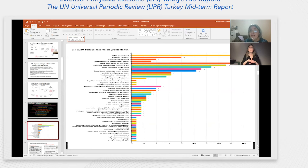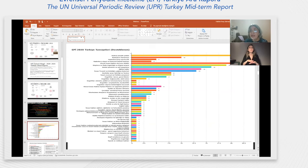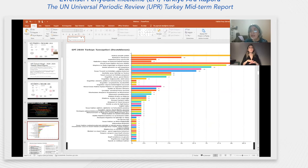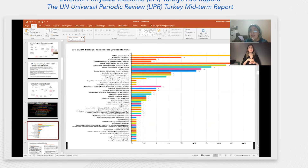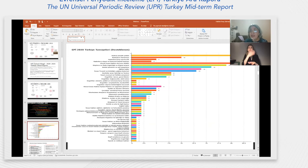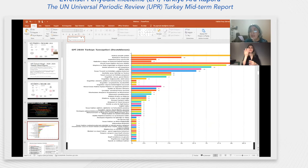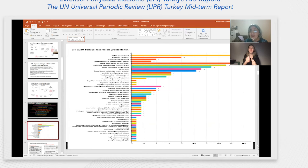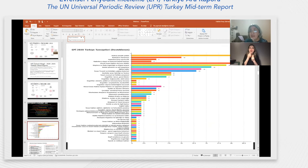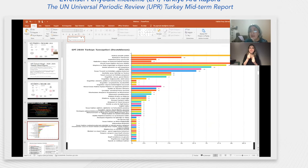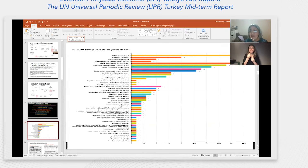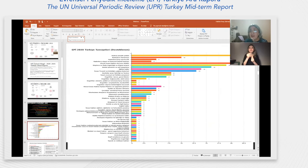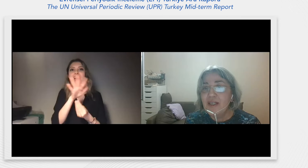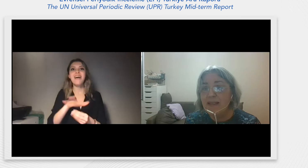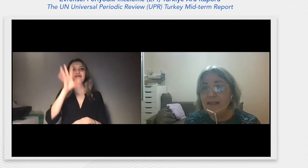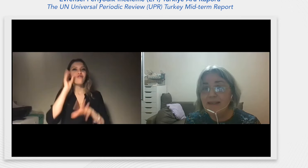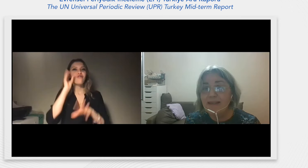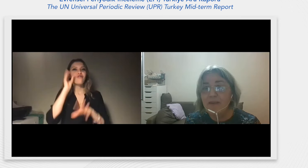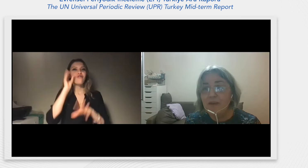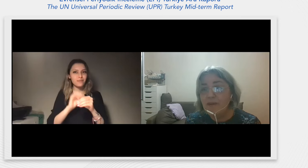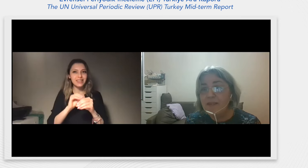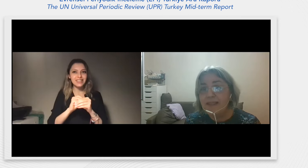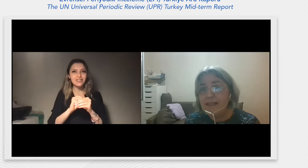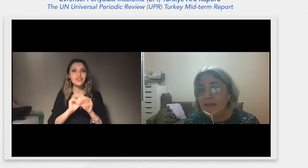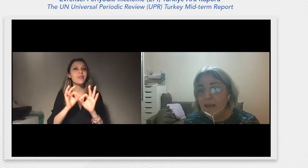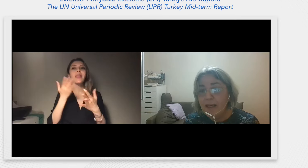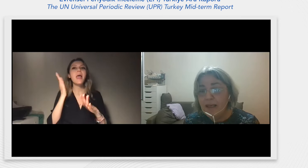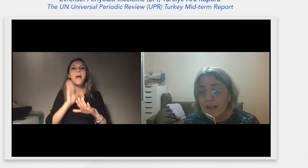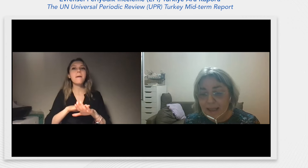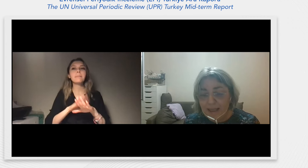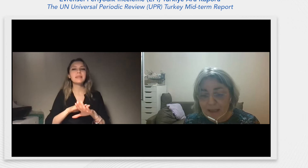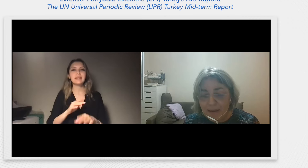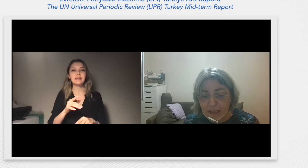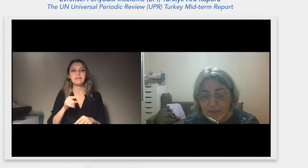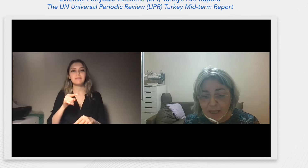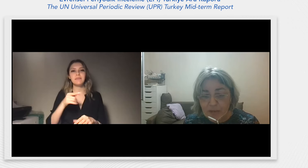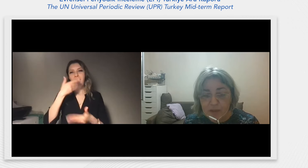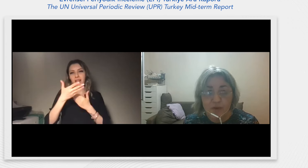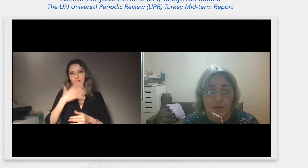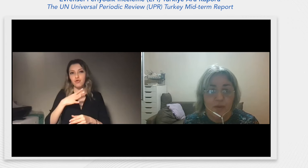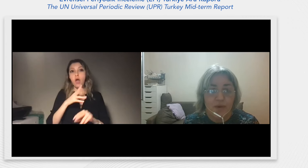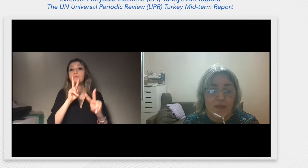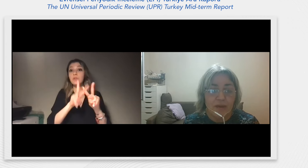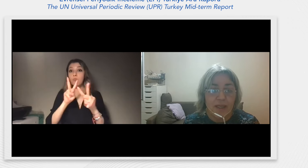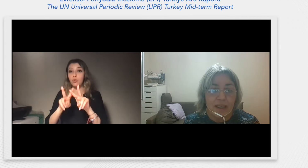slide'dan şimdilik bir çıkarak size bir web sitesini yeniden paylaşmak istiyorum. Bunu özel olarak